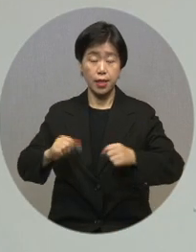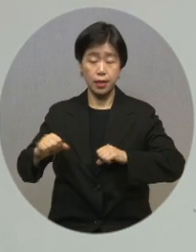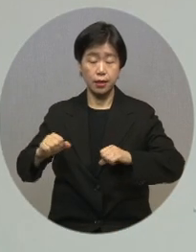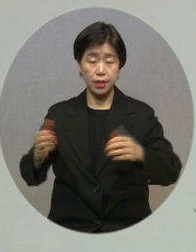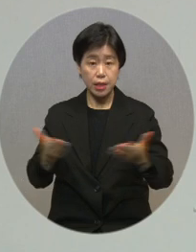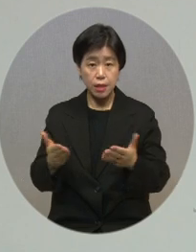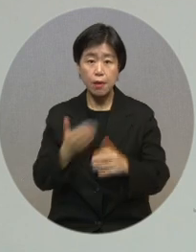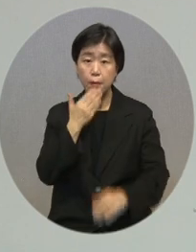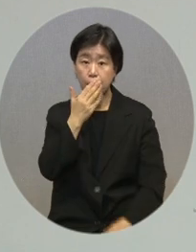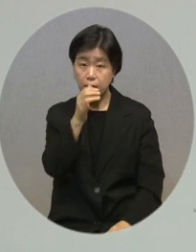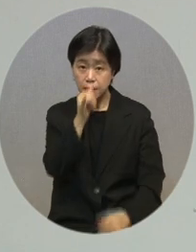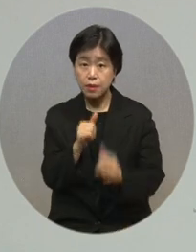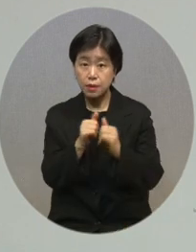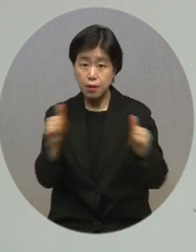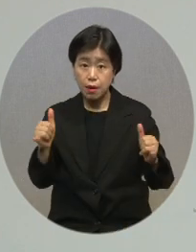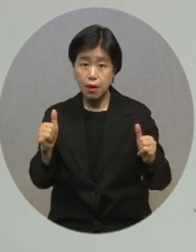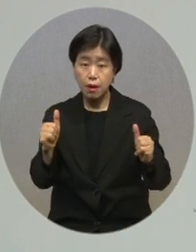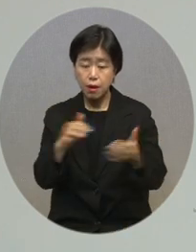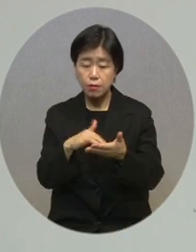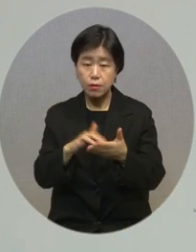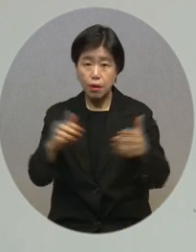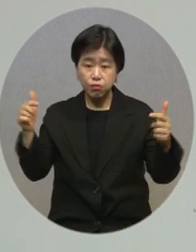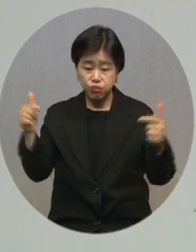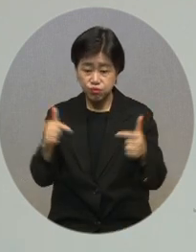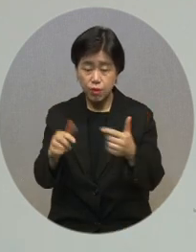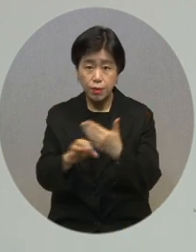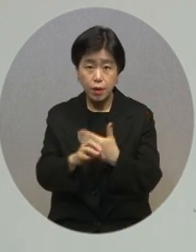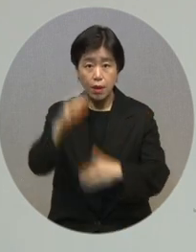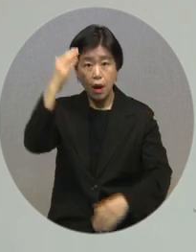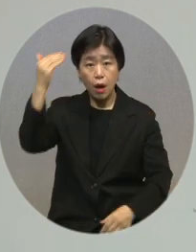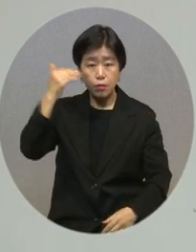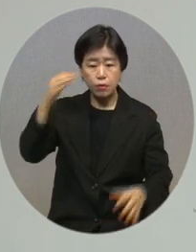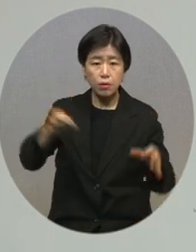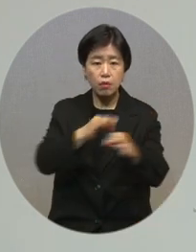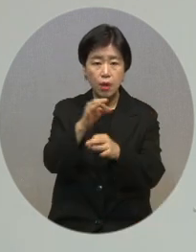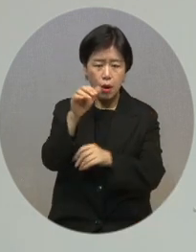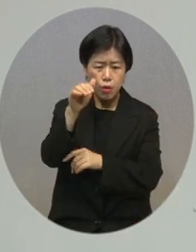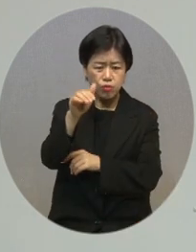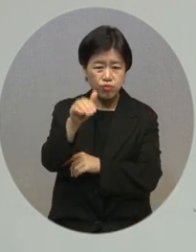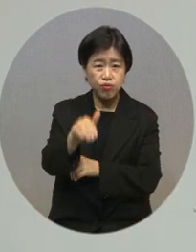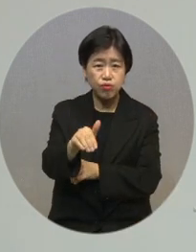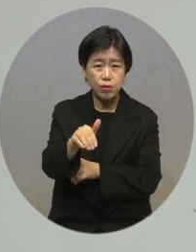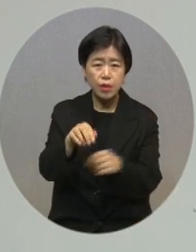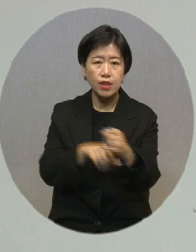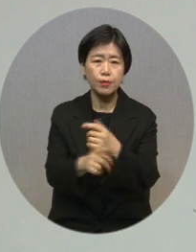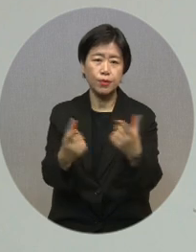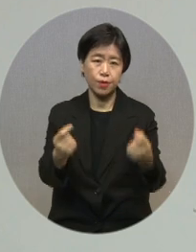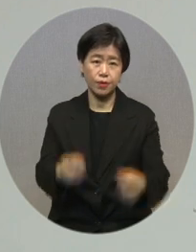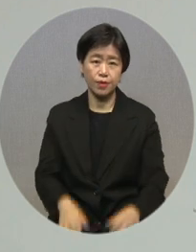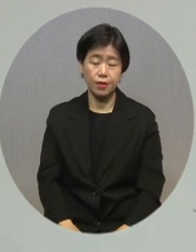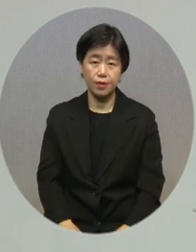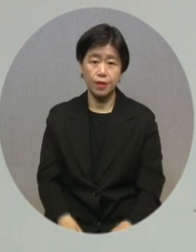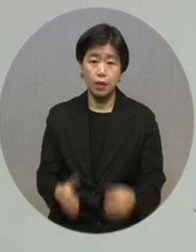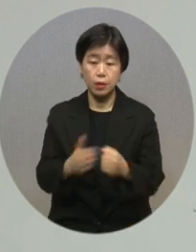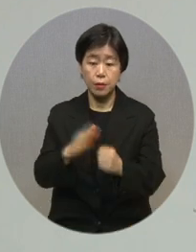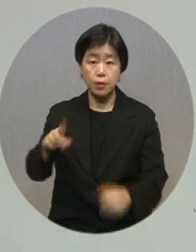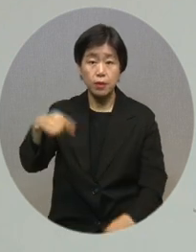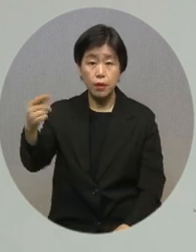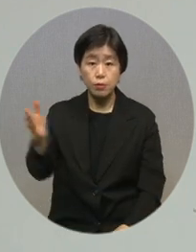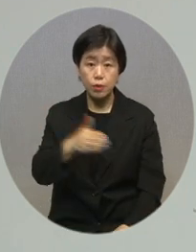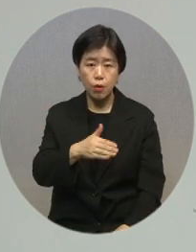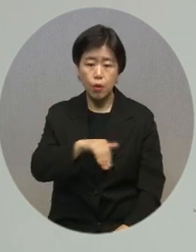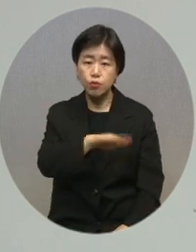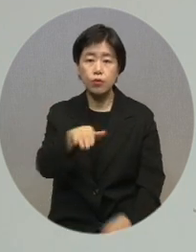경제 성장 동력이 그만큼 약화될 수 있다는 것을 의미합니다. 네. 그렇게 되면은 그다음부터 우리가 고민해야 될